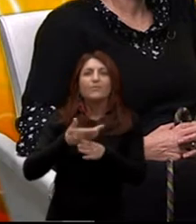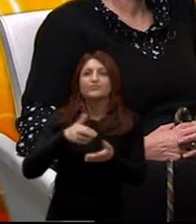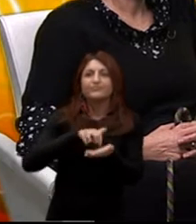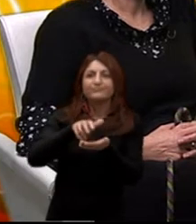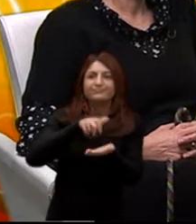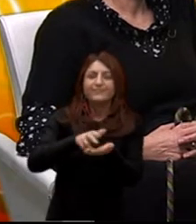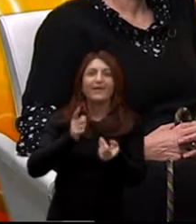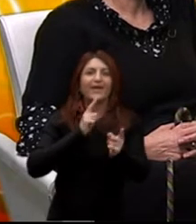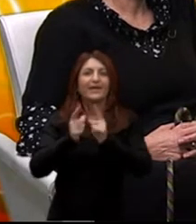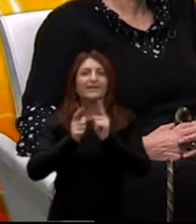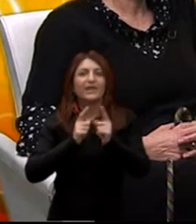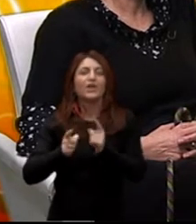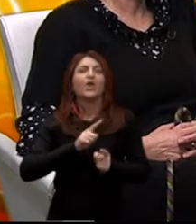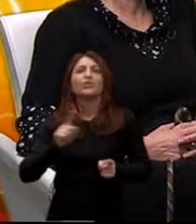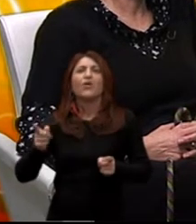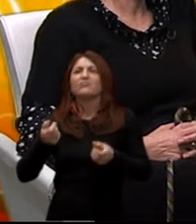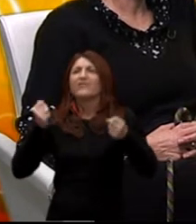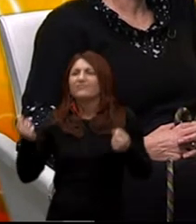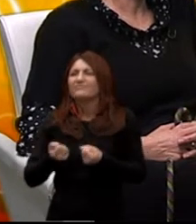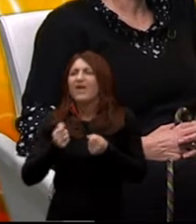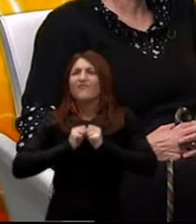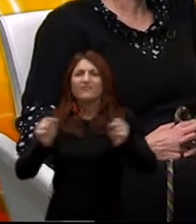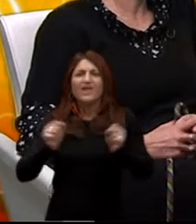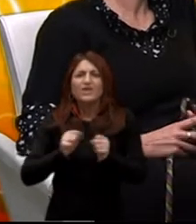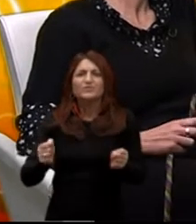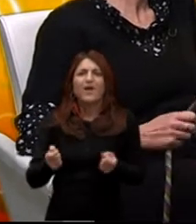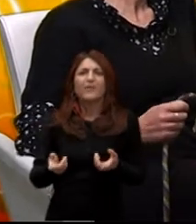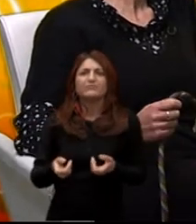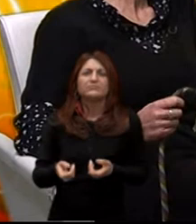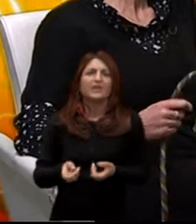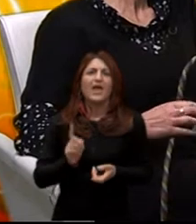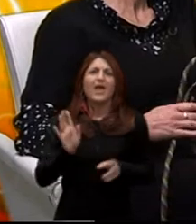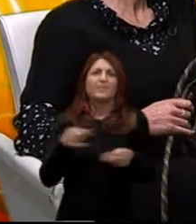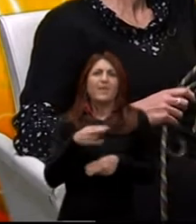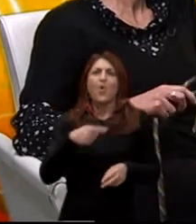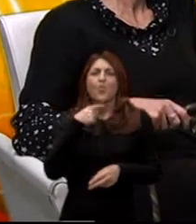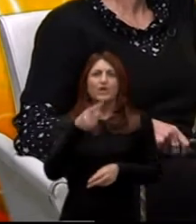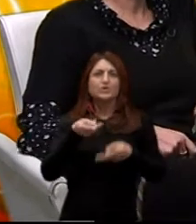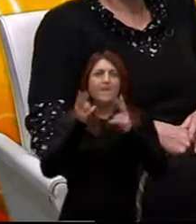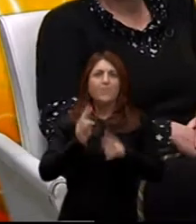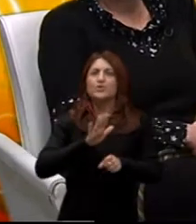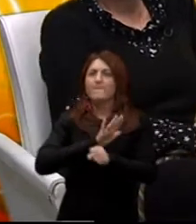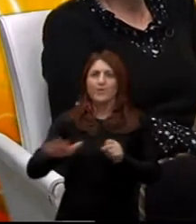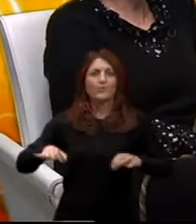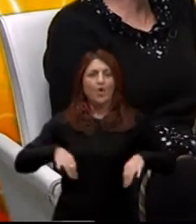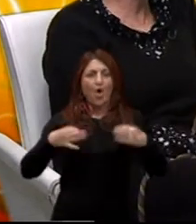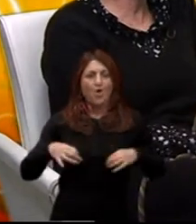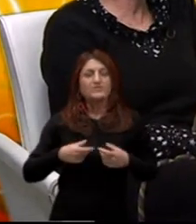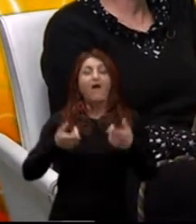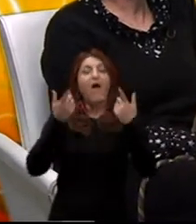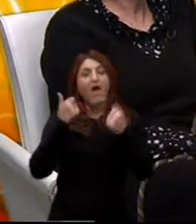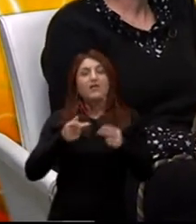do zapravo razno raznih vježbi, do, neću reći ozdravljenja, ali do poboljšanja njihovog zdravstvenog stanja.